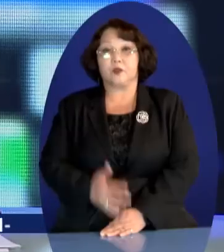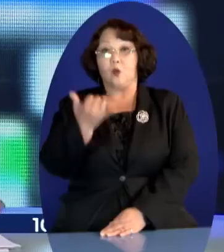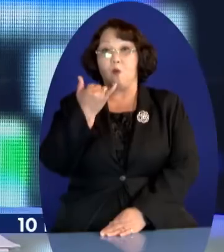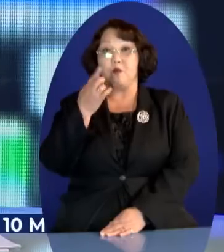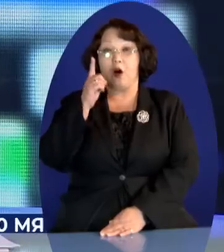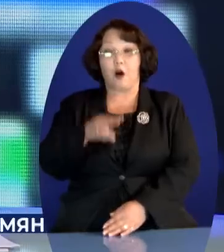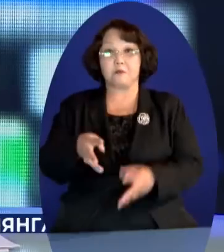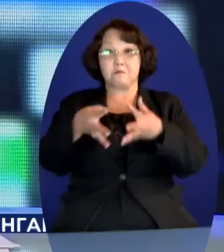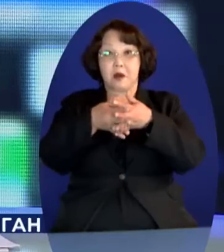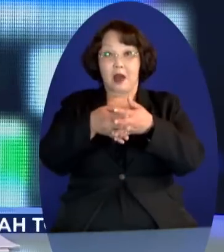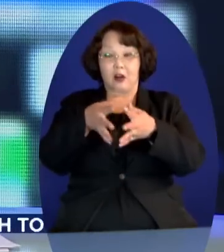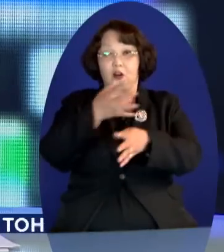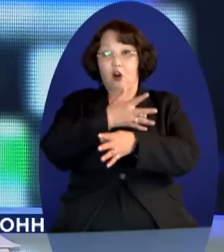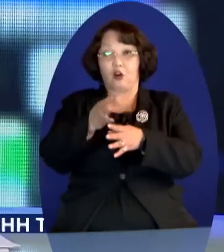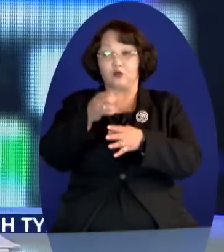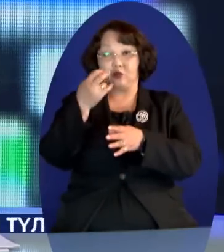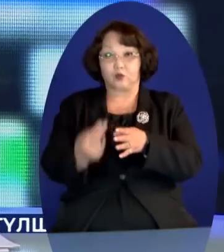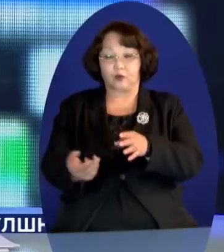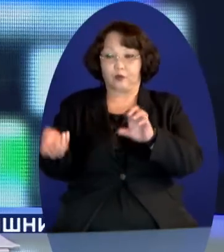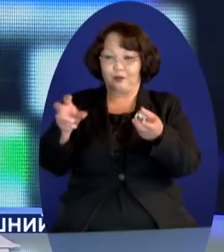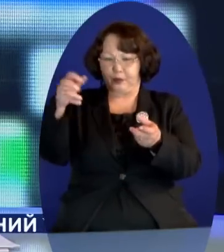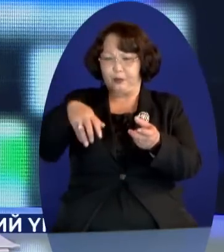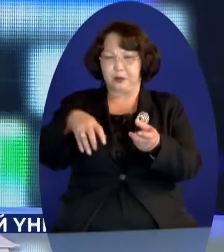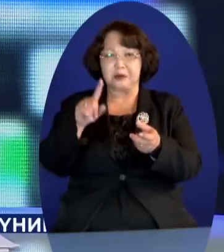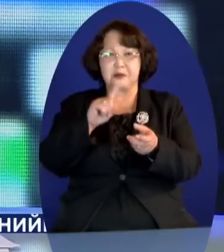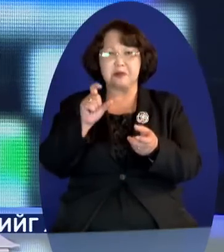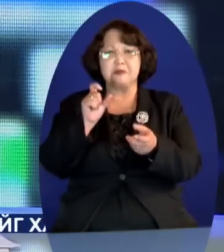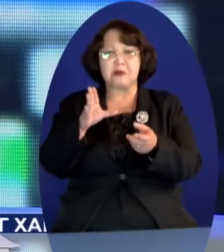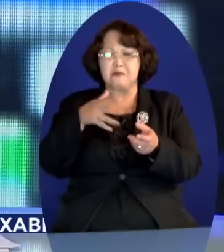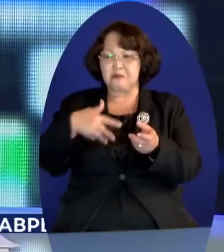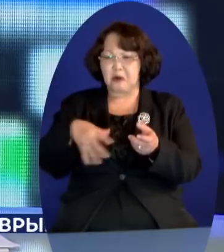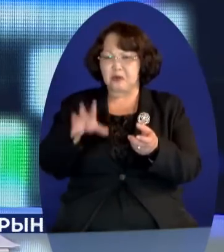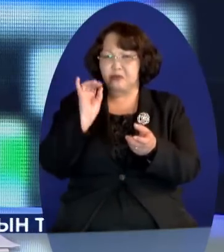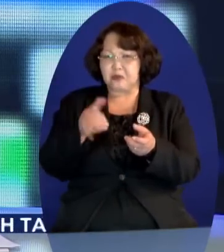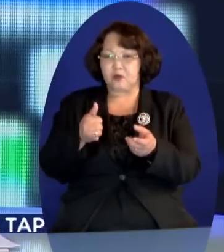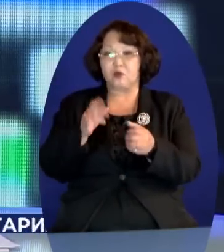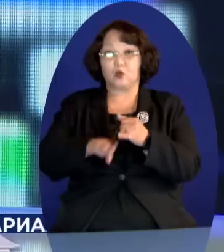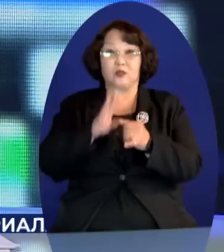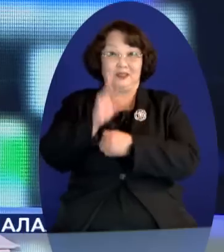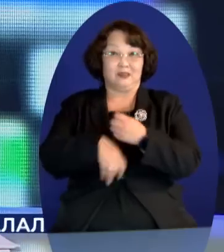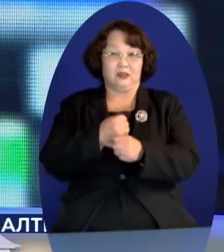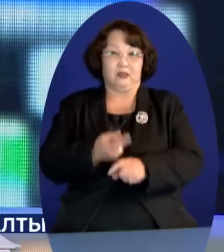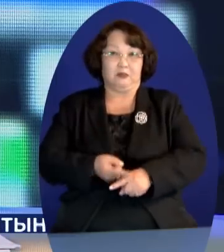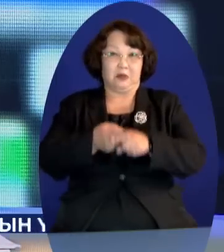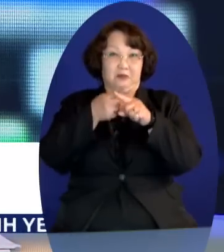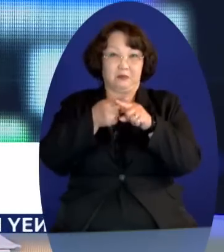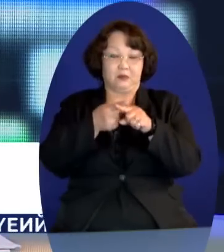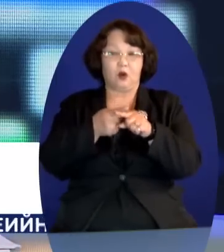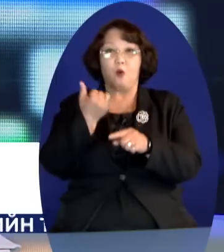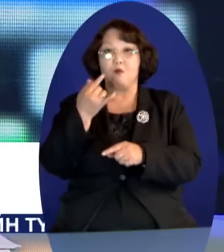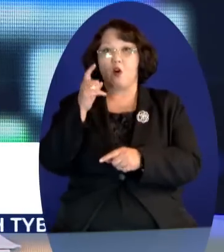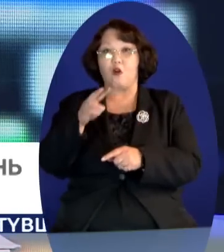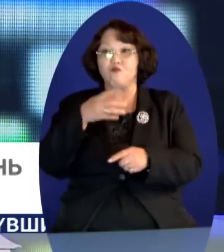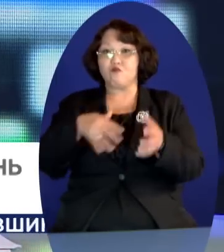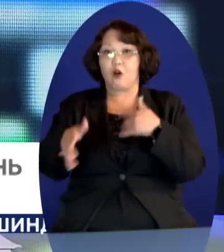Улаанбаатар хотын орон сууцны айл өрхүүдийн карантинаас зэвдээ бохир ус гоожиж байна гэх дуудлага сүүлийн жилүүд төссөн байна. Үүнтэй холбогдуулан нийслэлчүүд